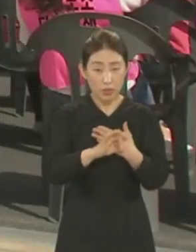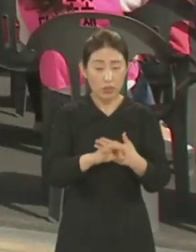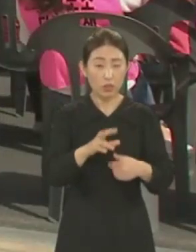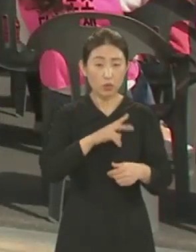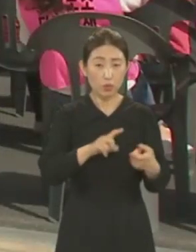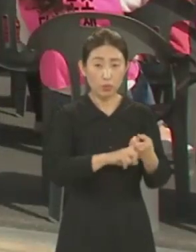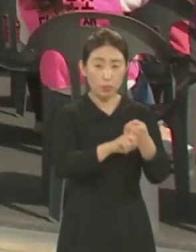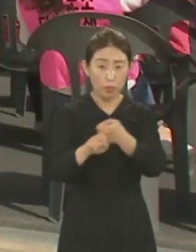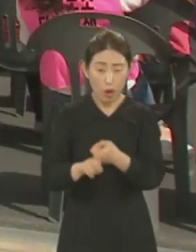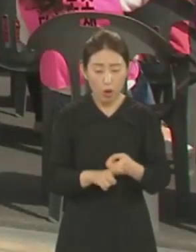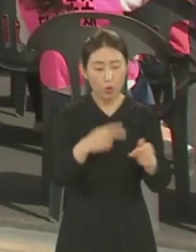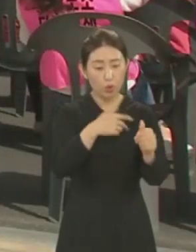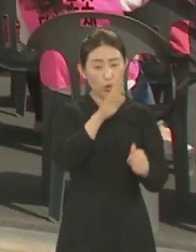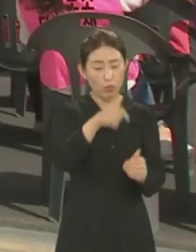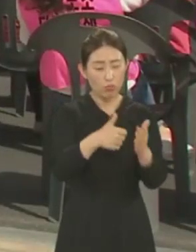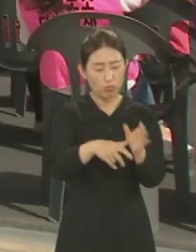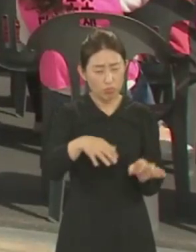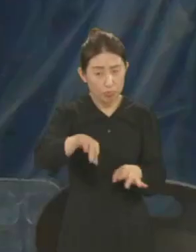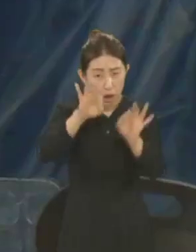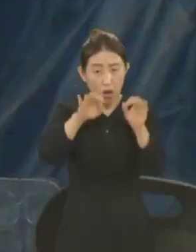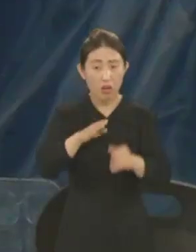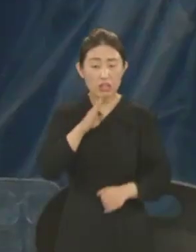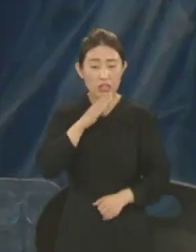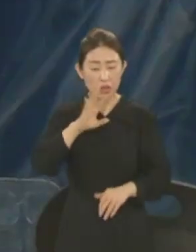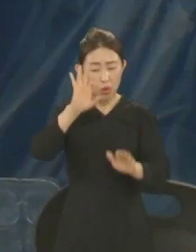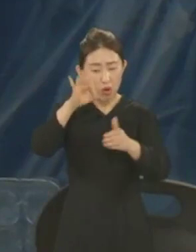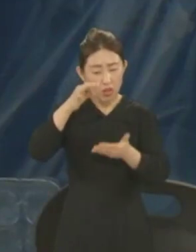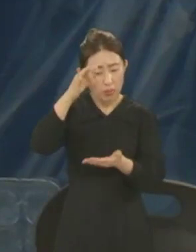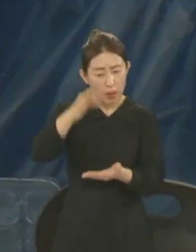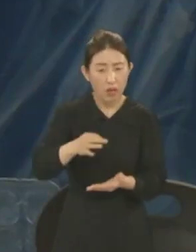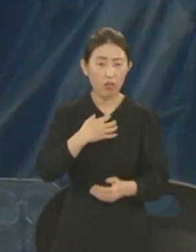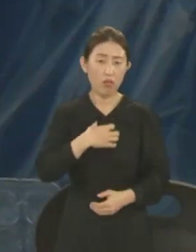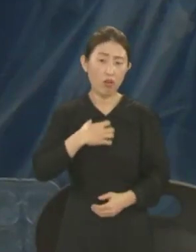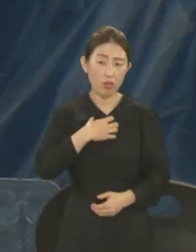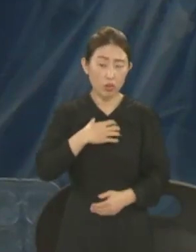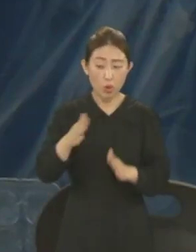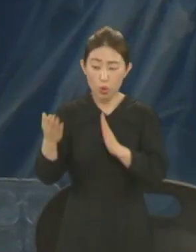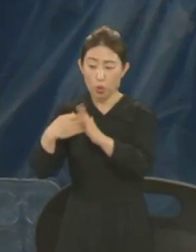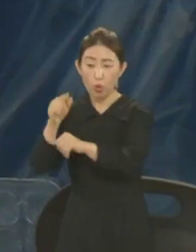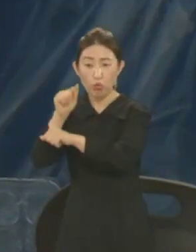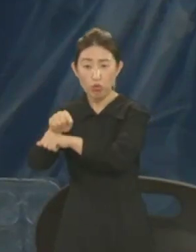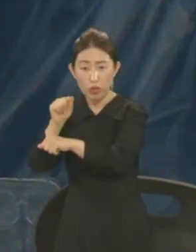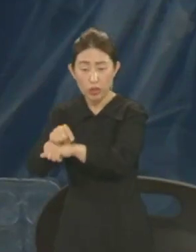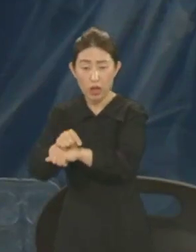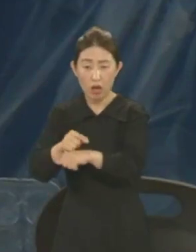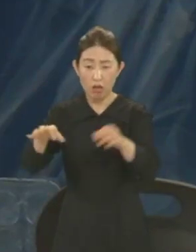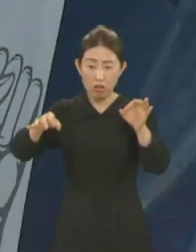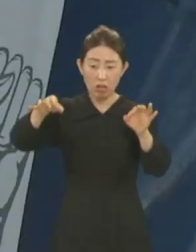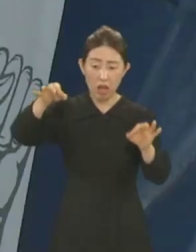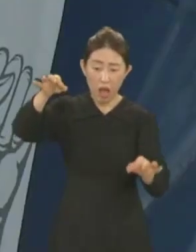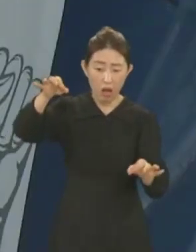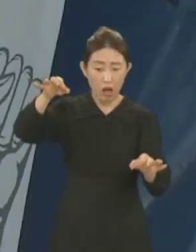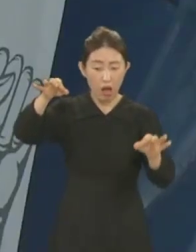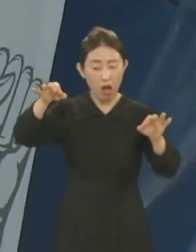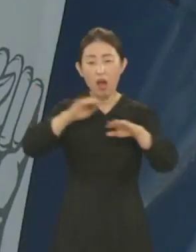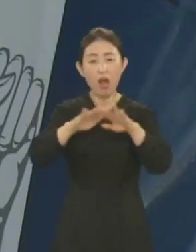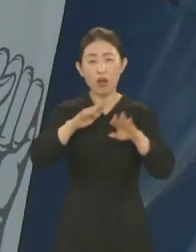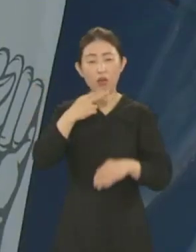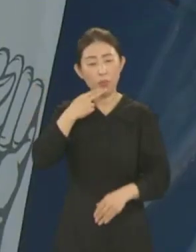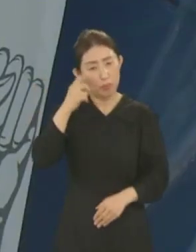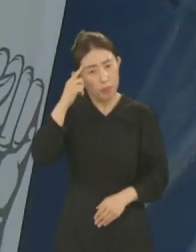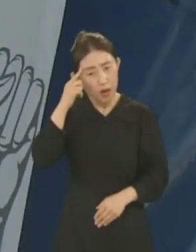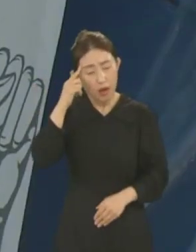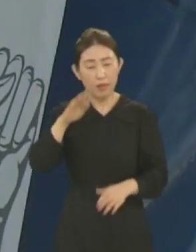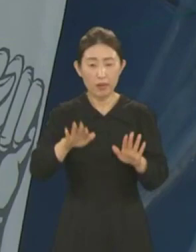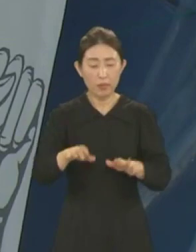연대회의는 교육당국이 물가폭등 실질 임금 하락이 우려되는데도 공무원과 임금차별 해소에 대한 의지가 전혀